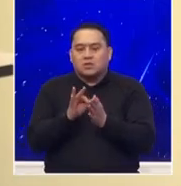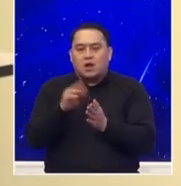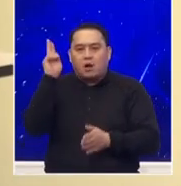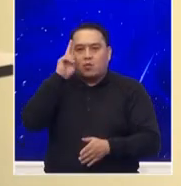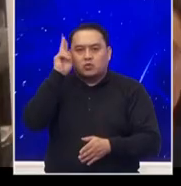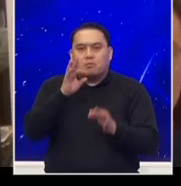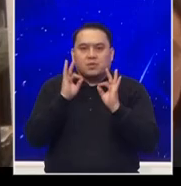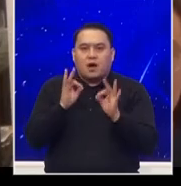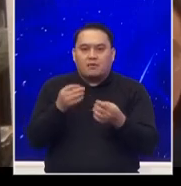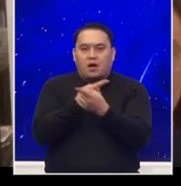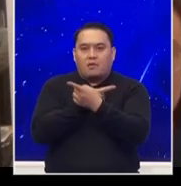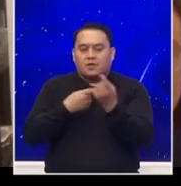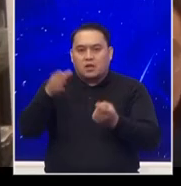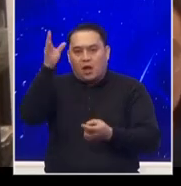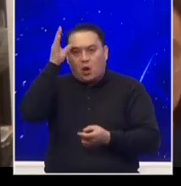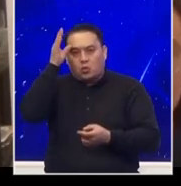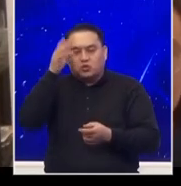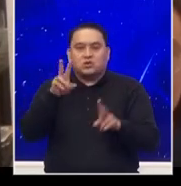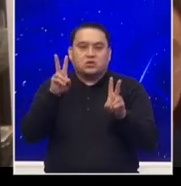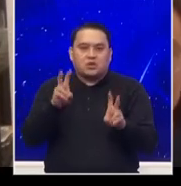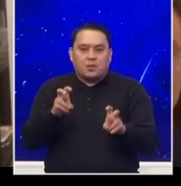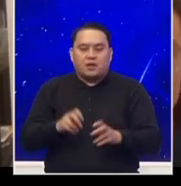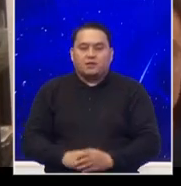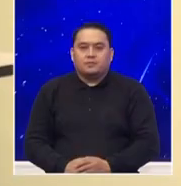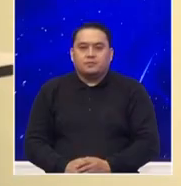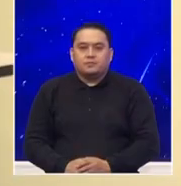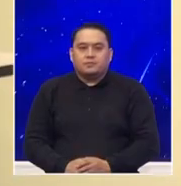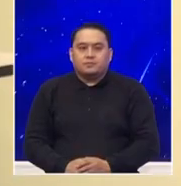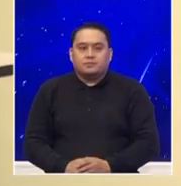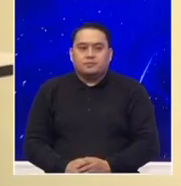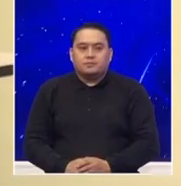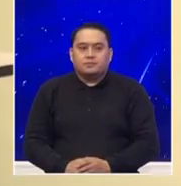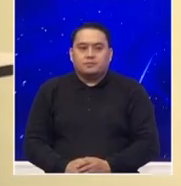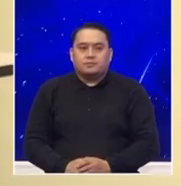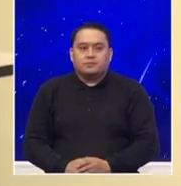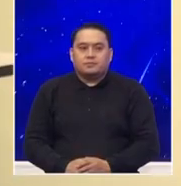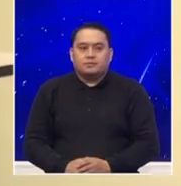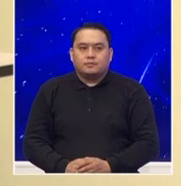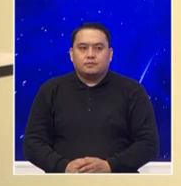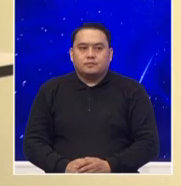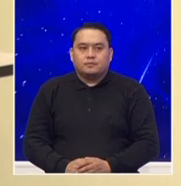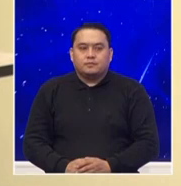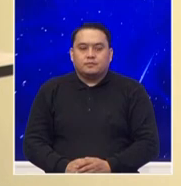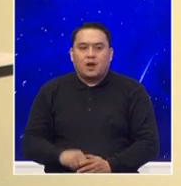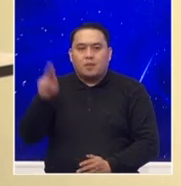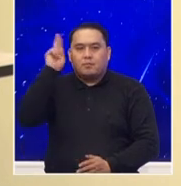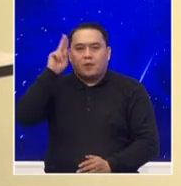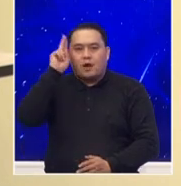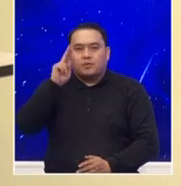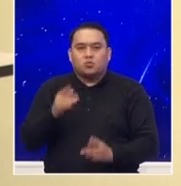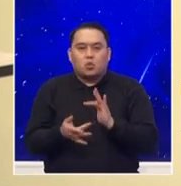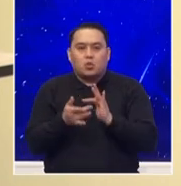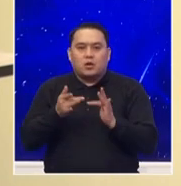– правильное освещение научной темы для широкой публики. Это трехмесячный курс, который проходит в онлайн-режиме